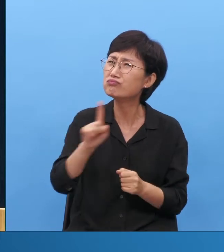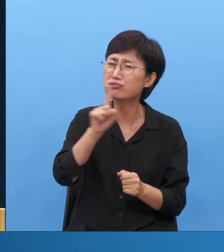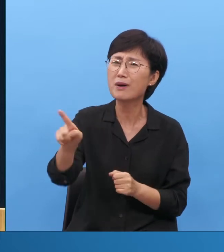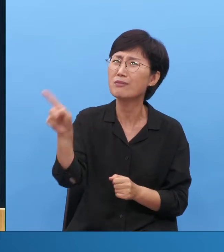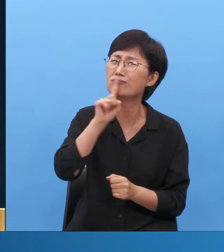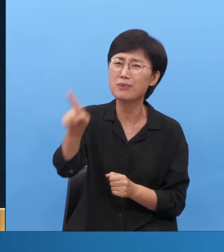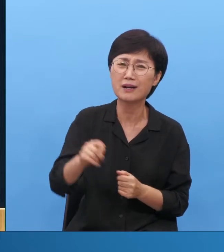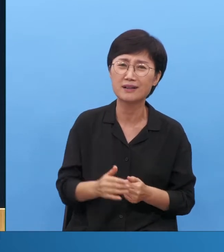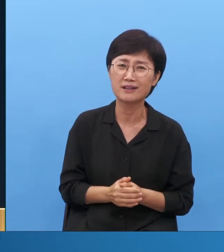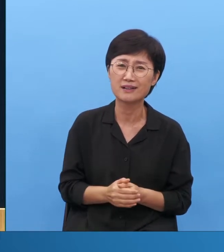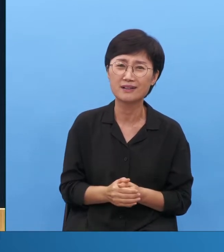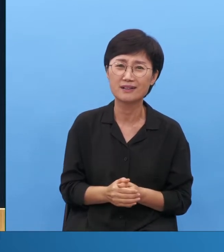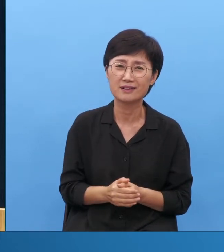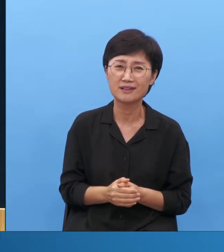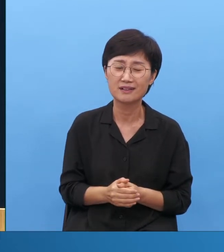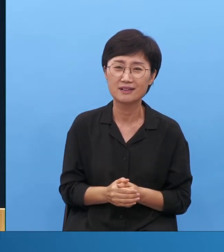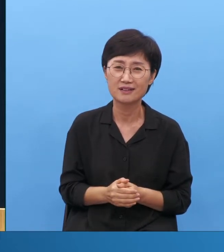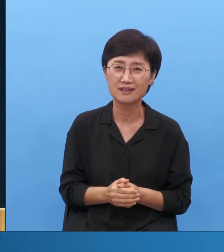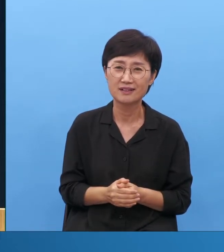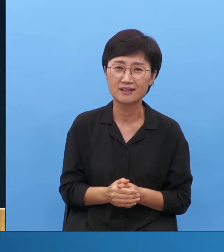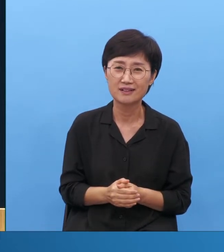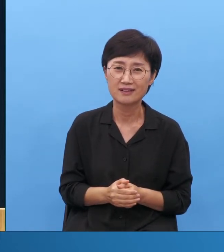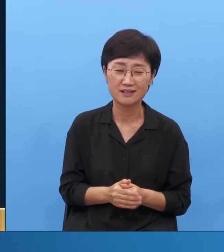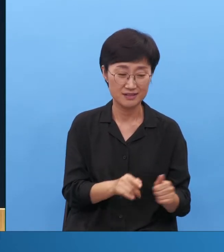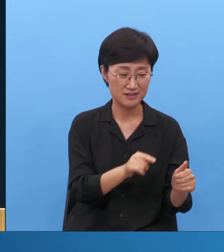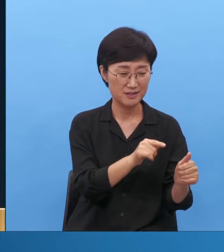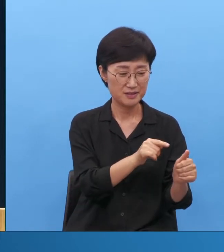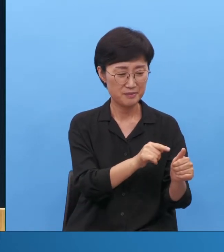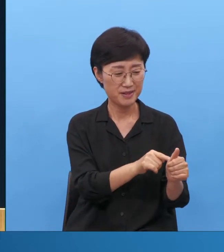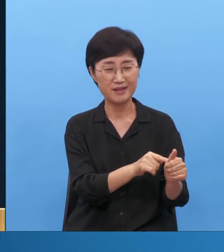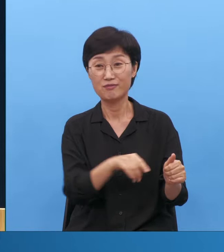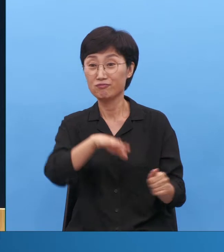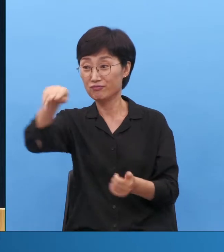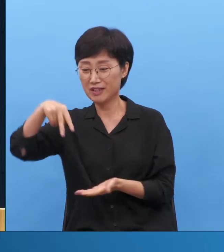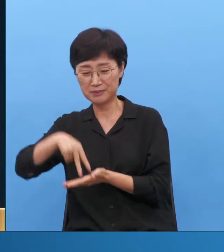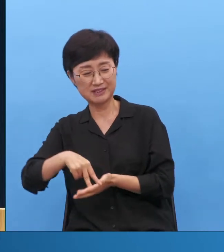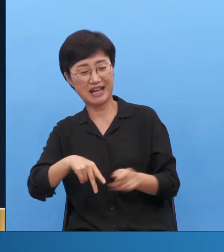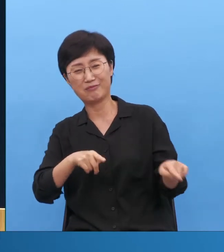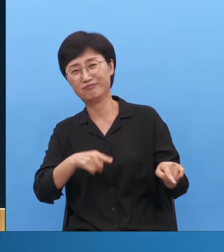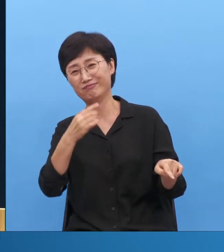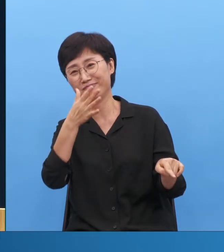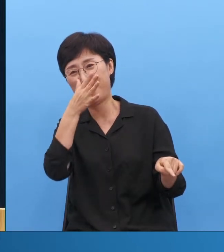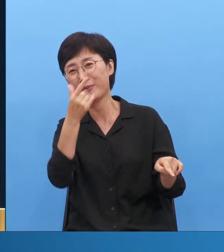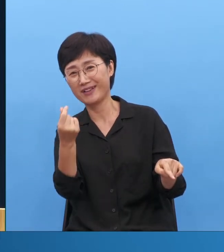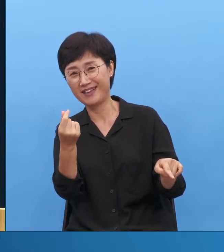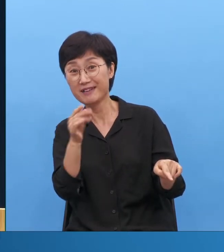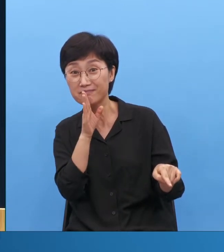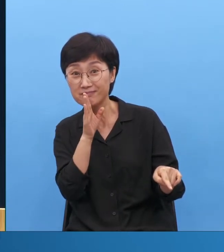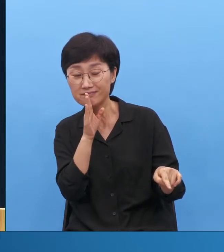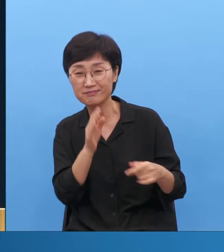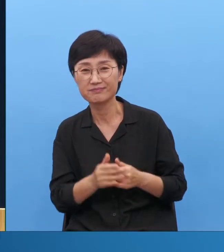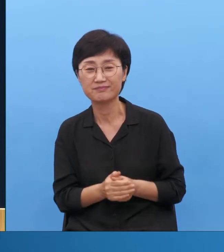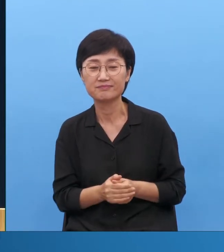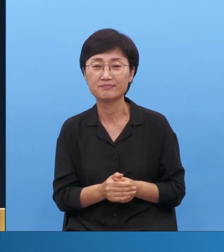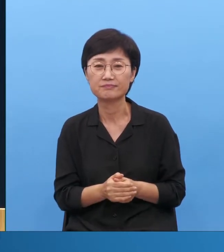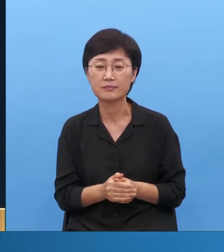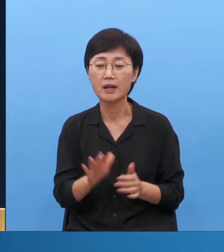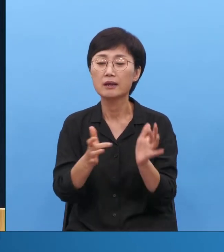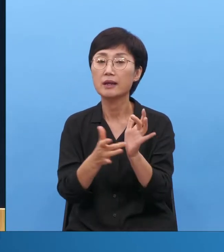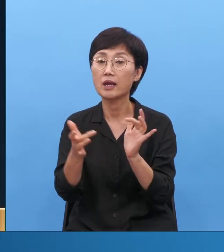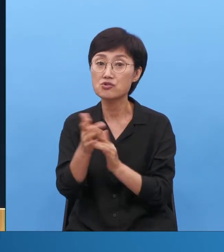mean? 우리가 볼 때는 바보 비슷한 질문했어 이 지도자가. 그렇죠? So he is a leader, and yet he asks such a foolish question. 예수님이